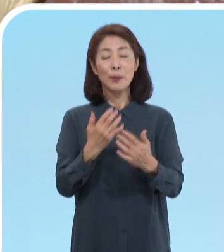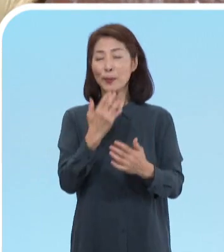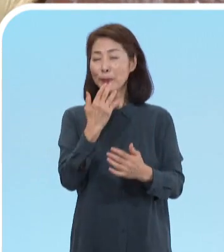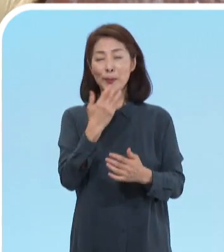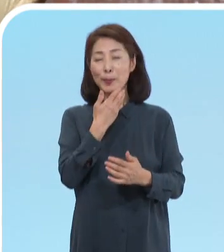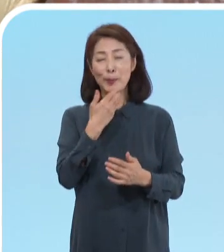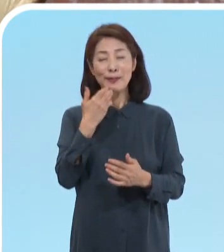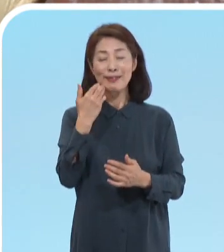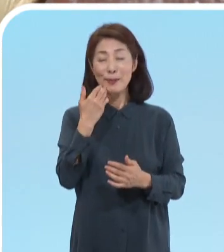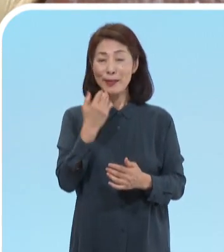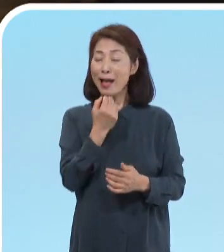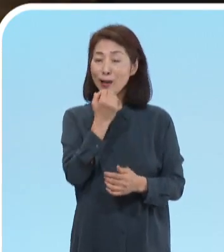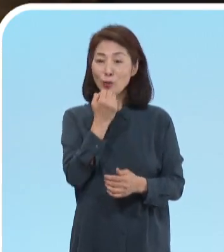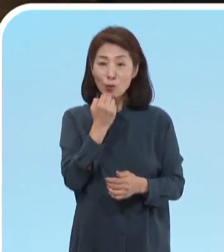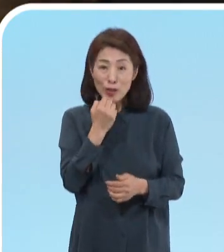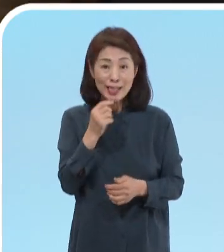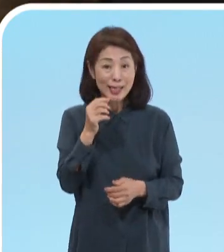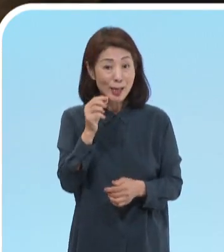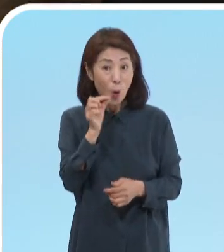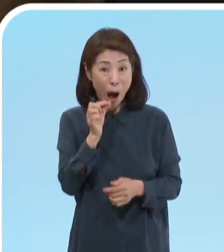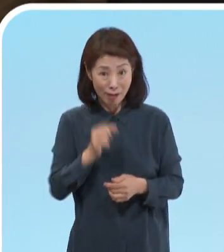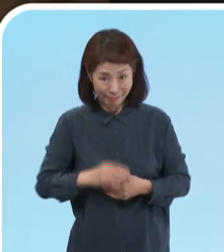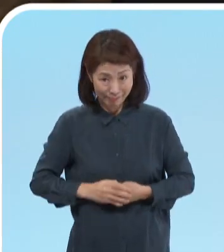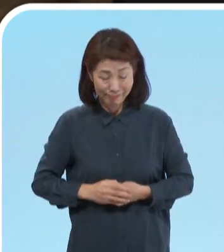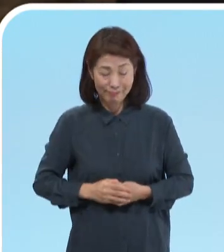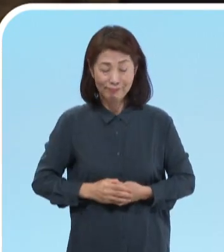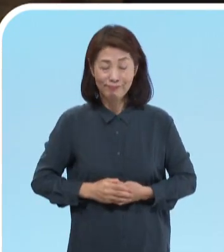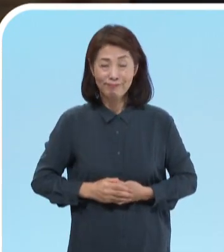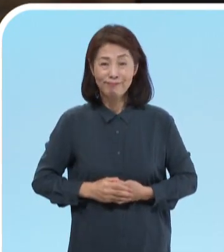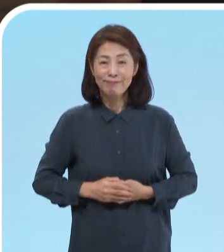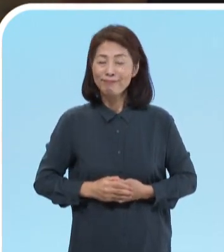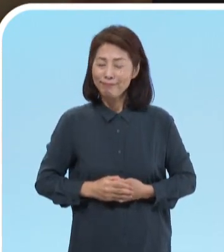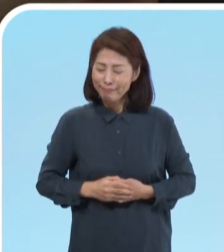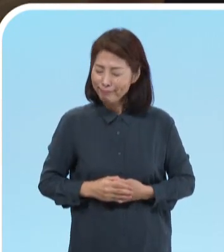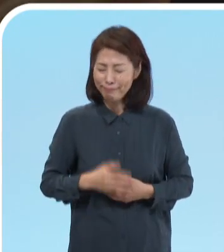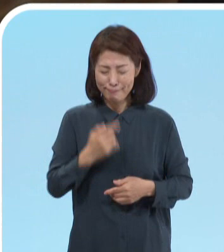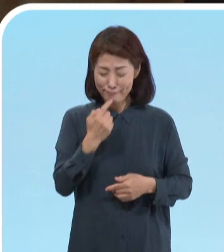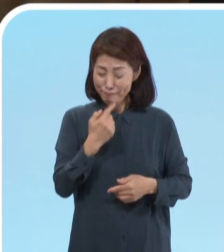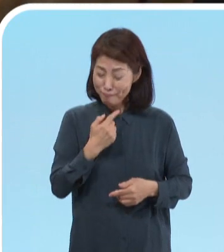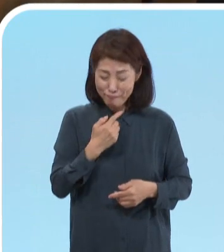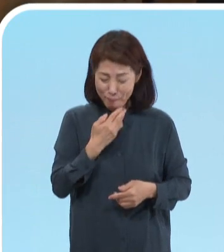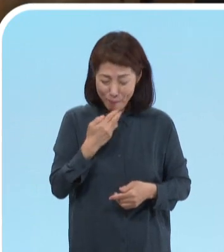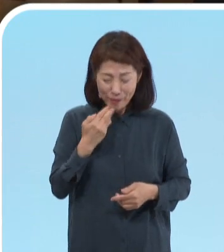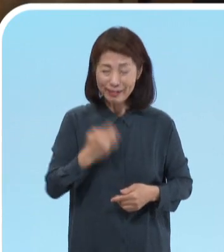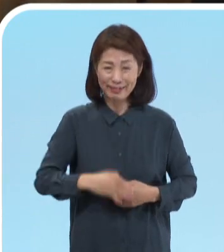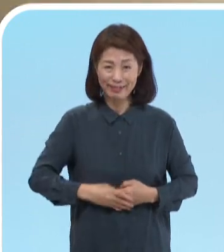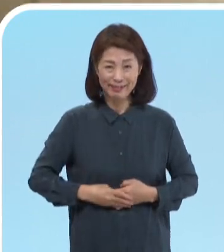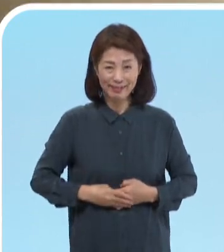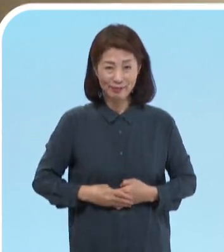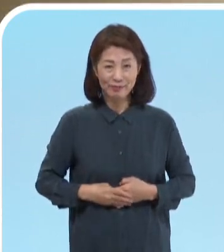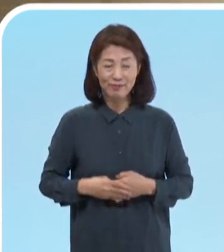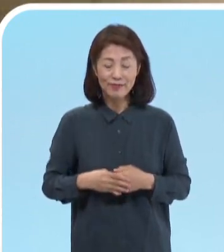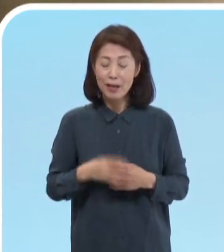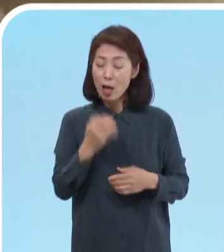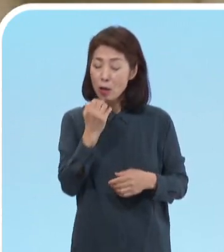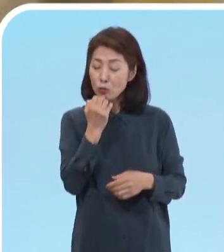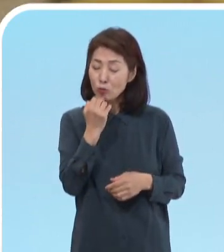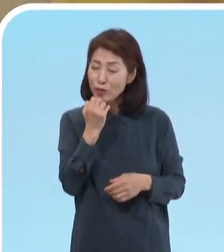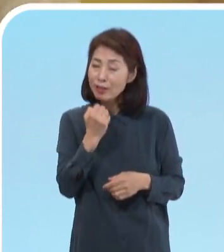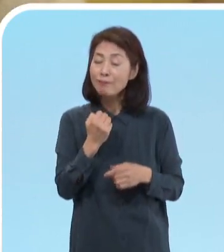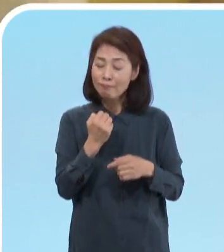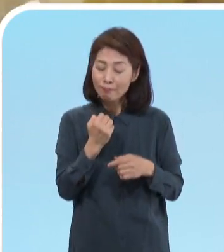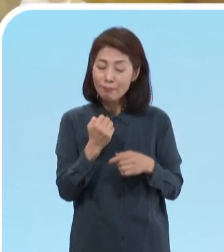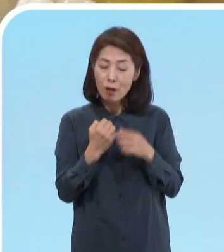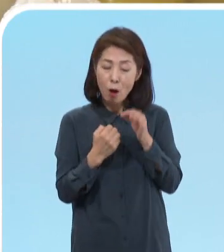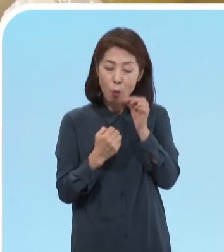香りも豊かな栗ご飯。 うん、これが欲しかった。栗の風味がすご